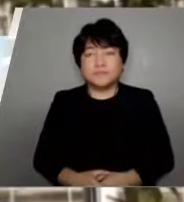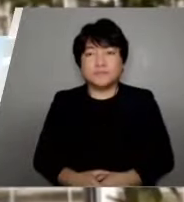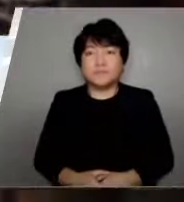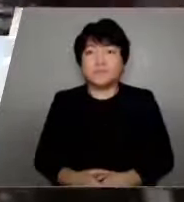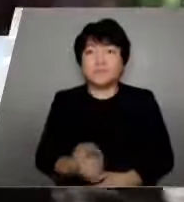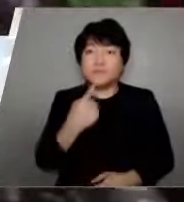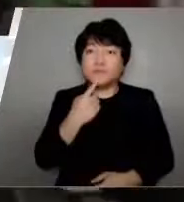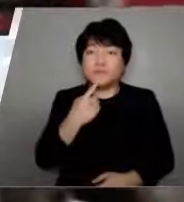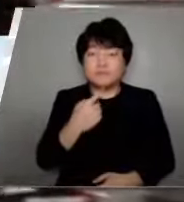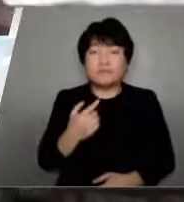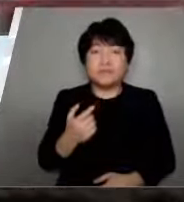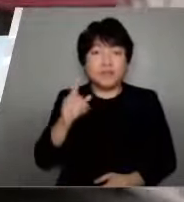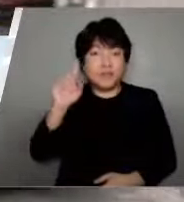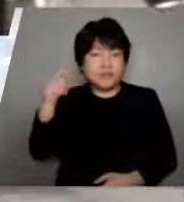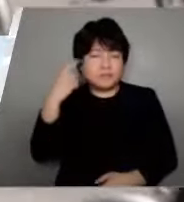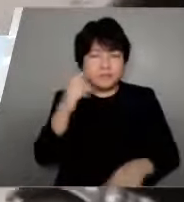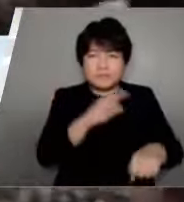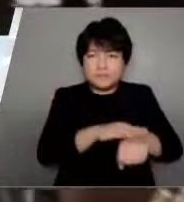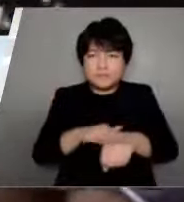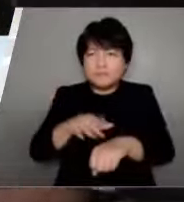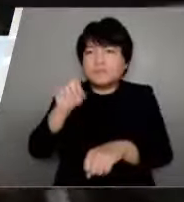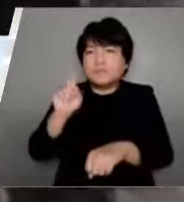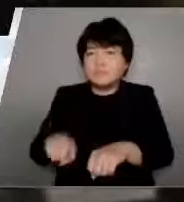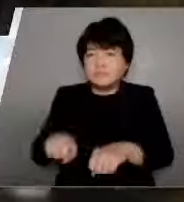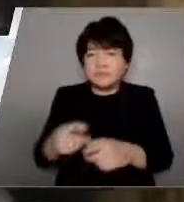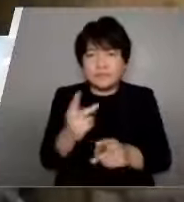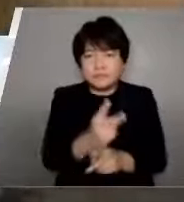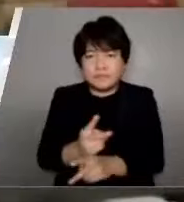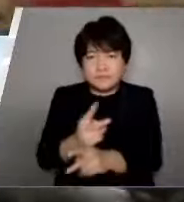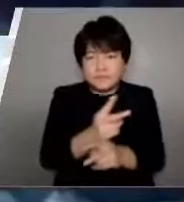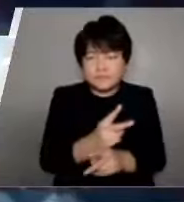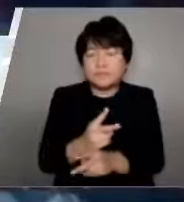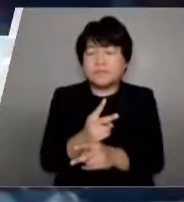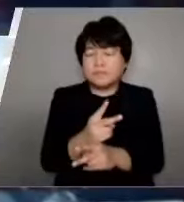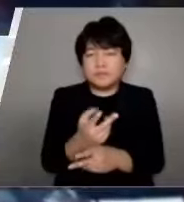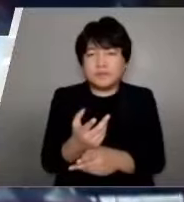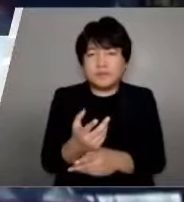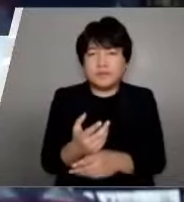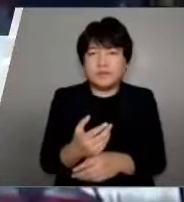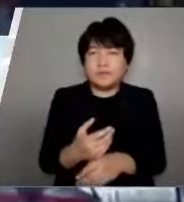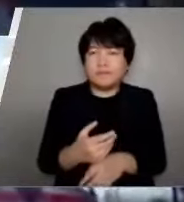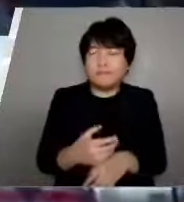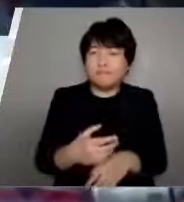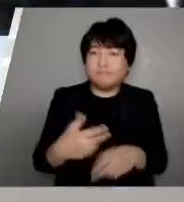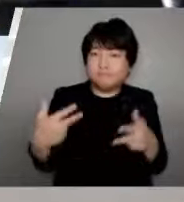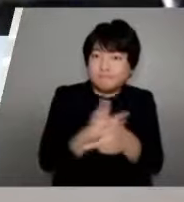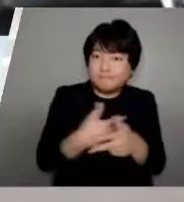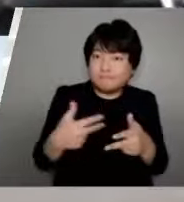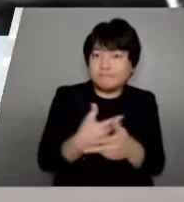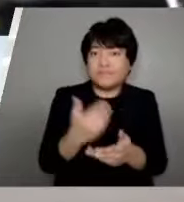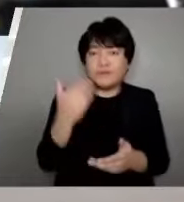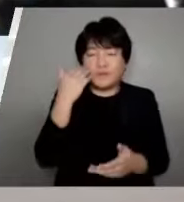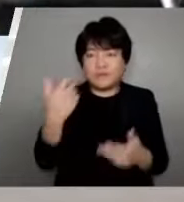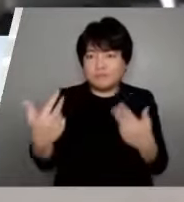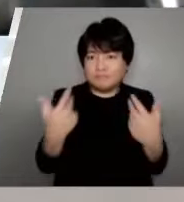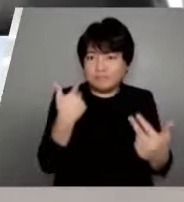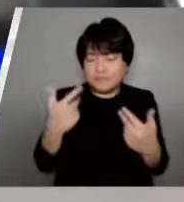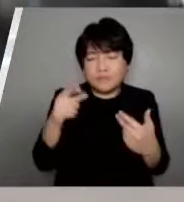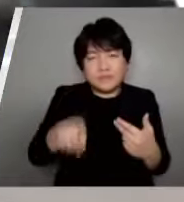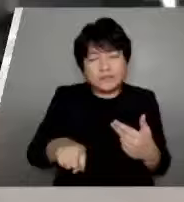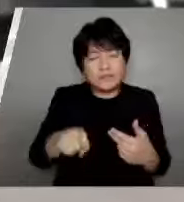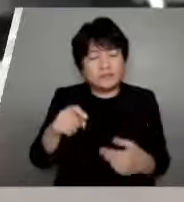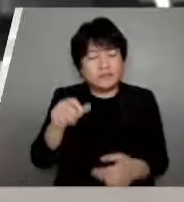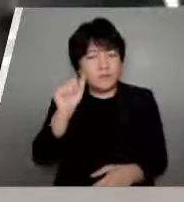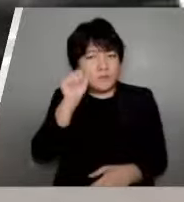lungsod, pairali ng defensive driving o pagiging alerto sa kondisyon sa kalsada at paggalaw ng ibang sasakyan para makaiwas